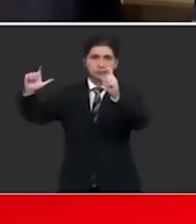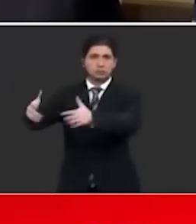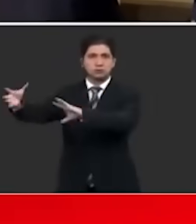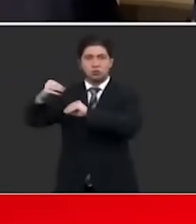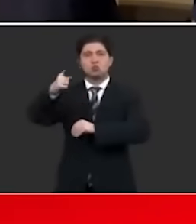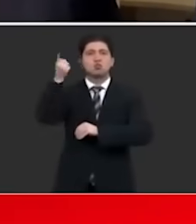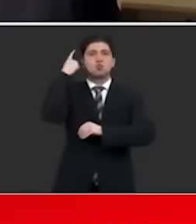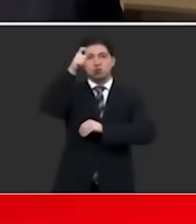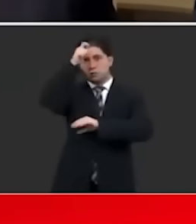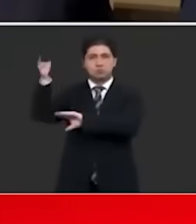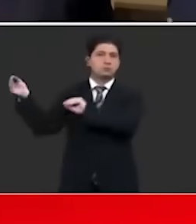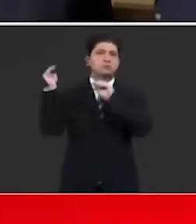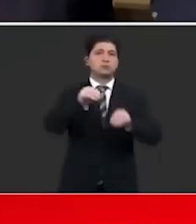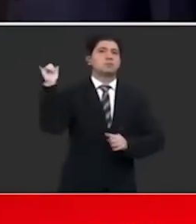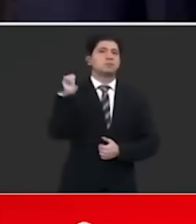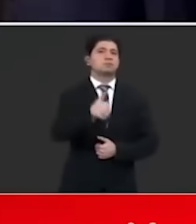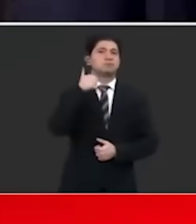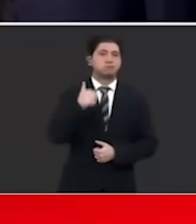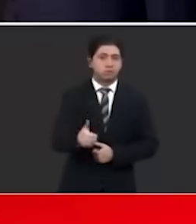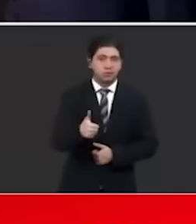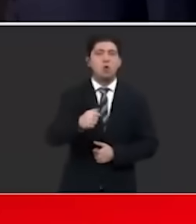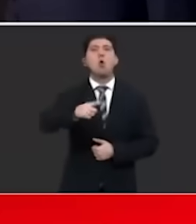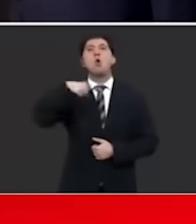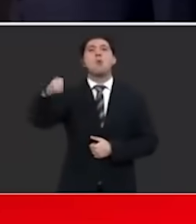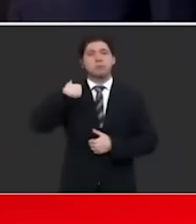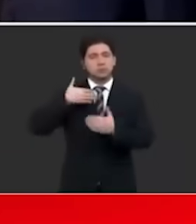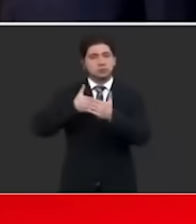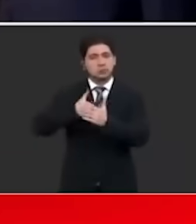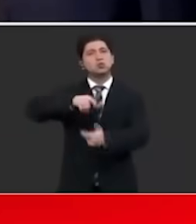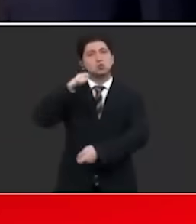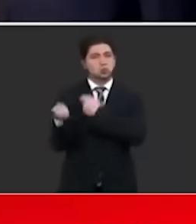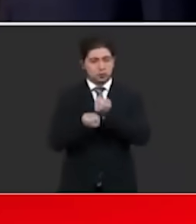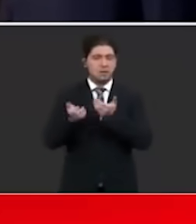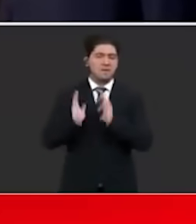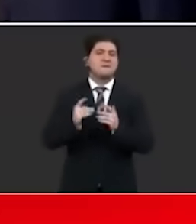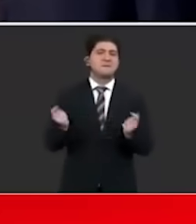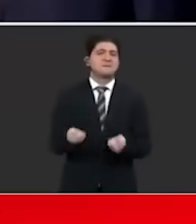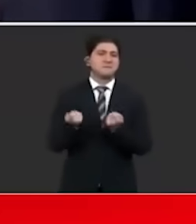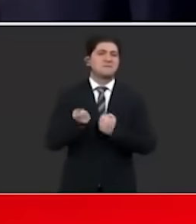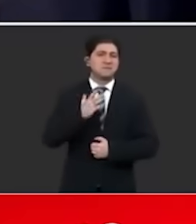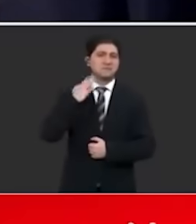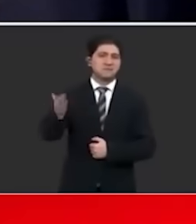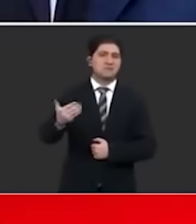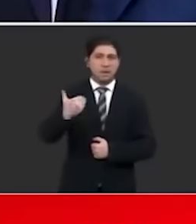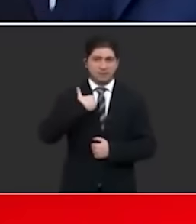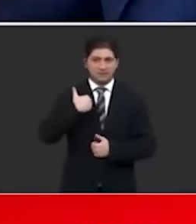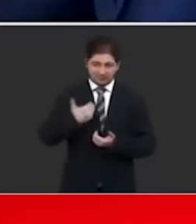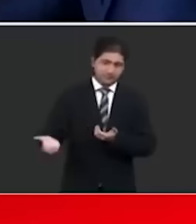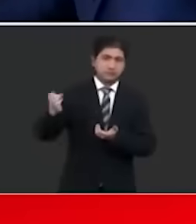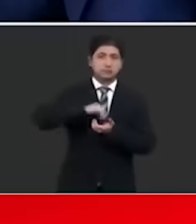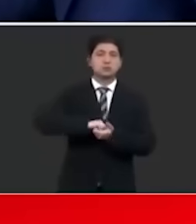dün gerçekleştirdik. Diğerleriyle ilgili çabalarımız sürüyor. Biz dayanışmanın